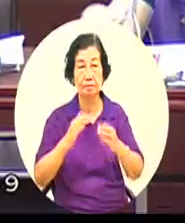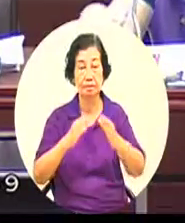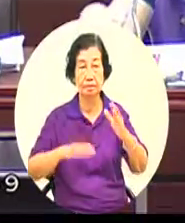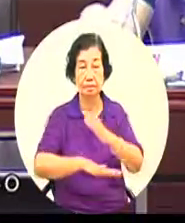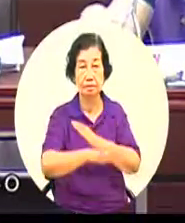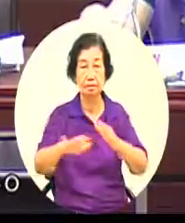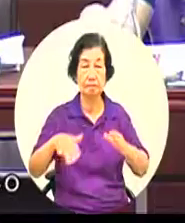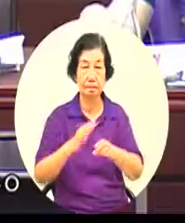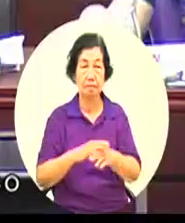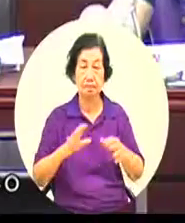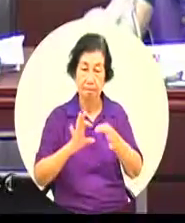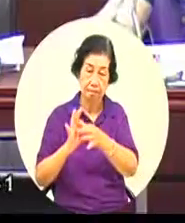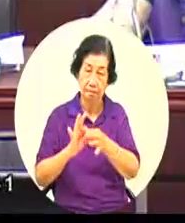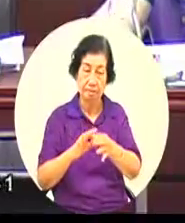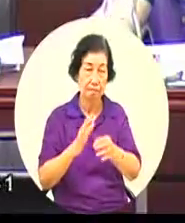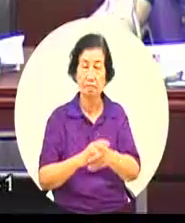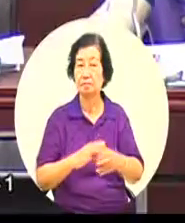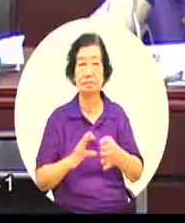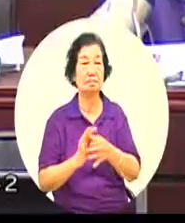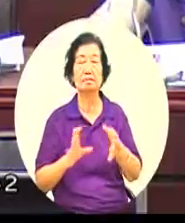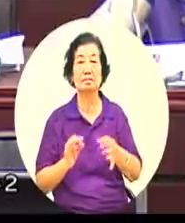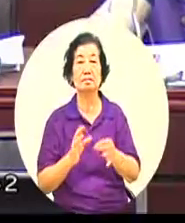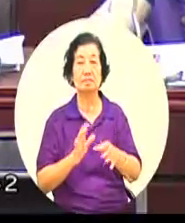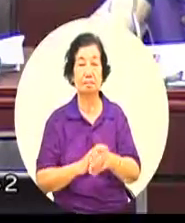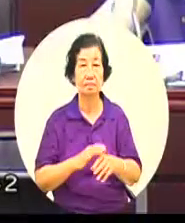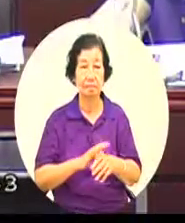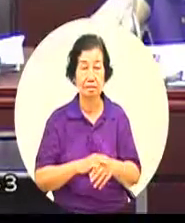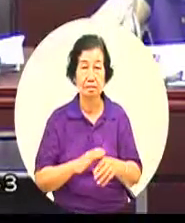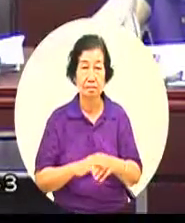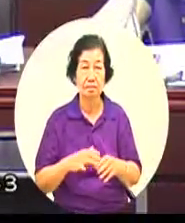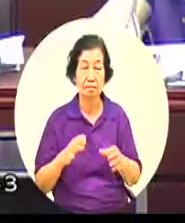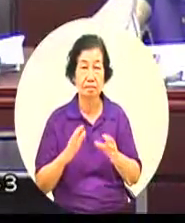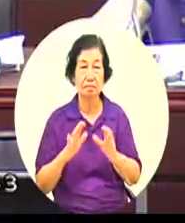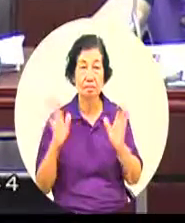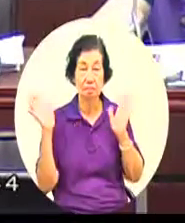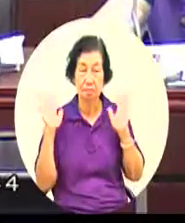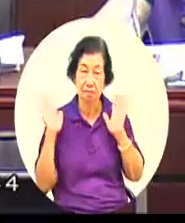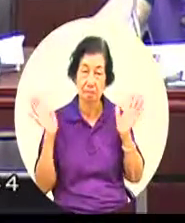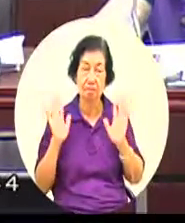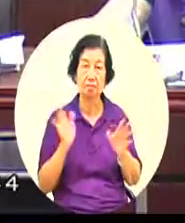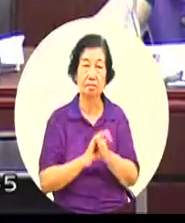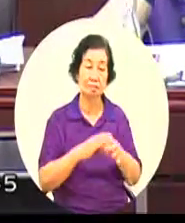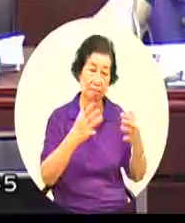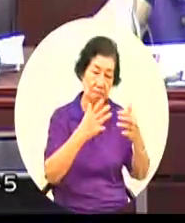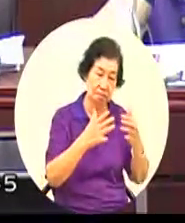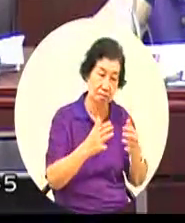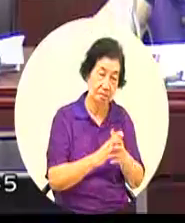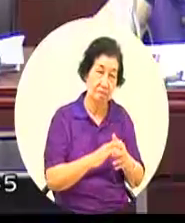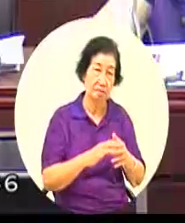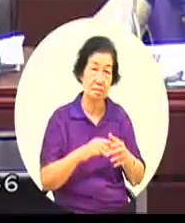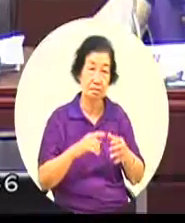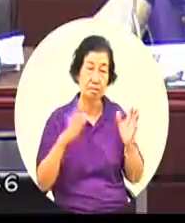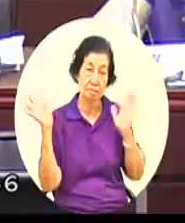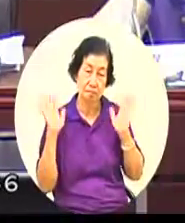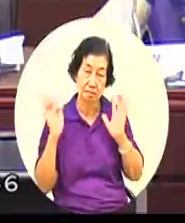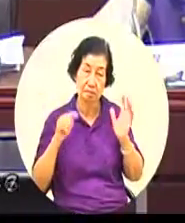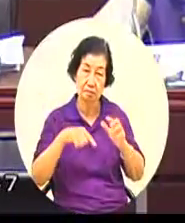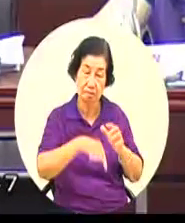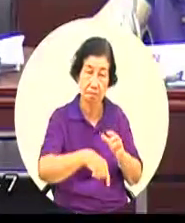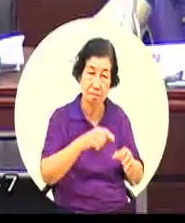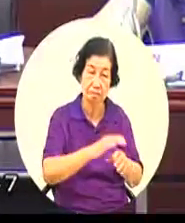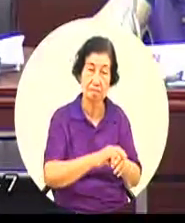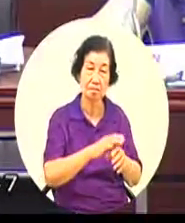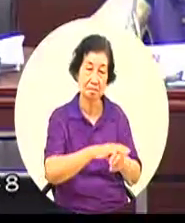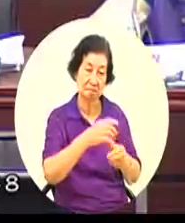家庭的关切不够，小朋友其实很容易迷失，或者放学后游荡在网咖等等的场所，特别是容易受到引